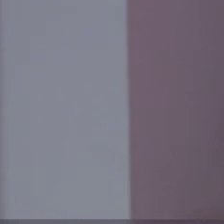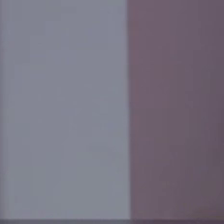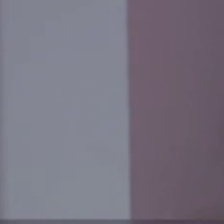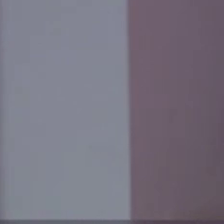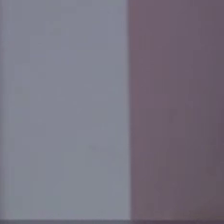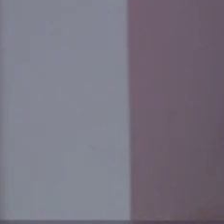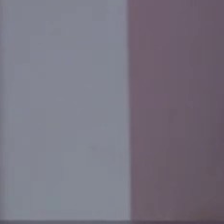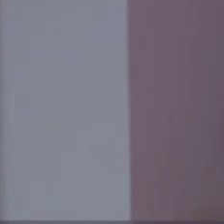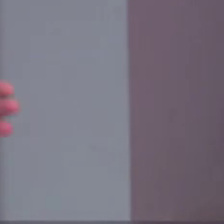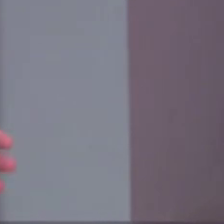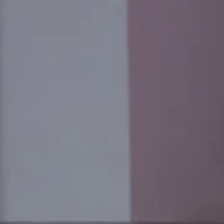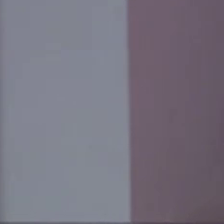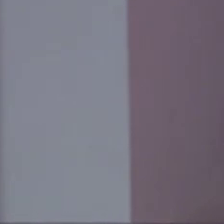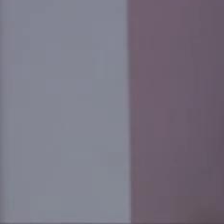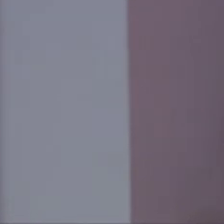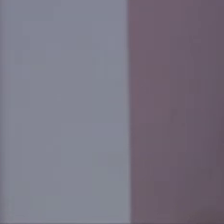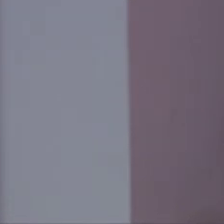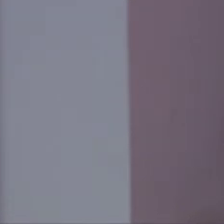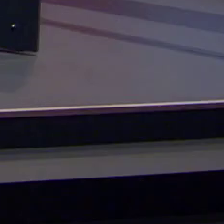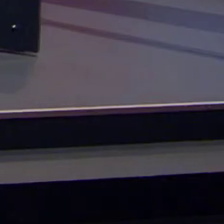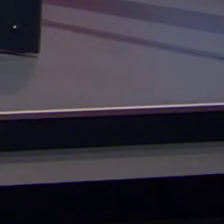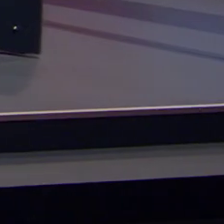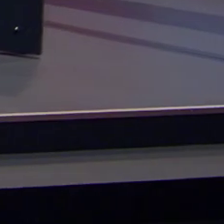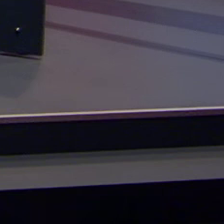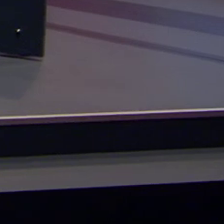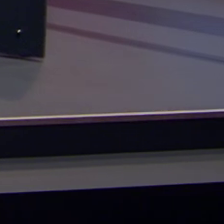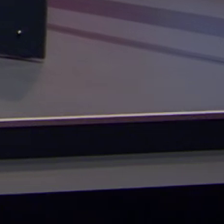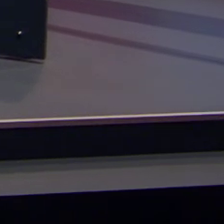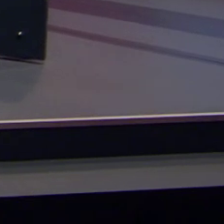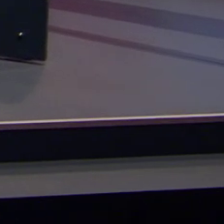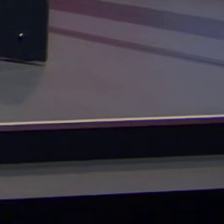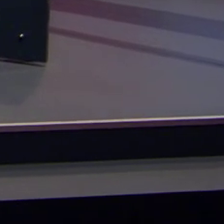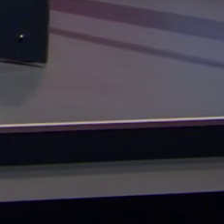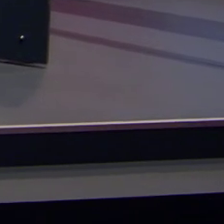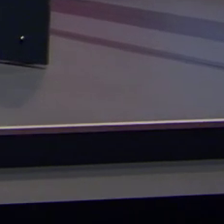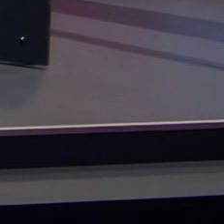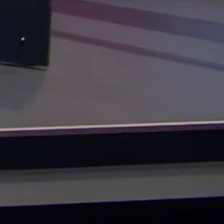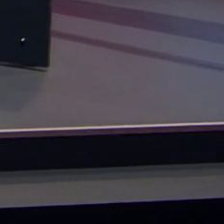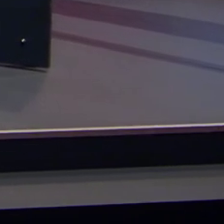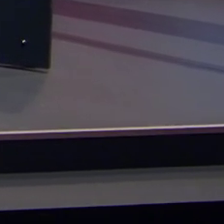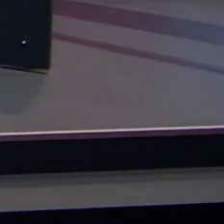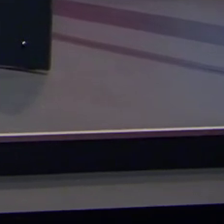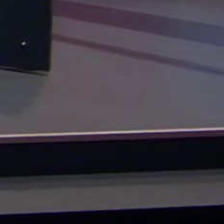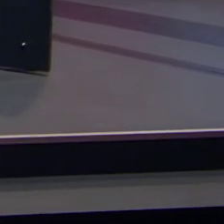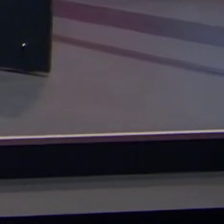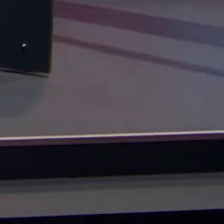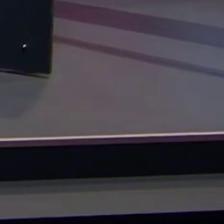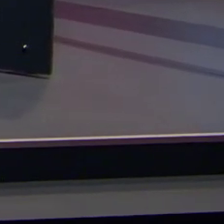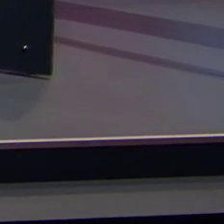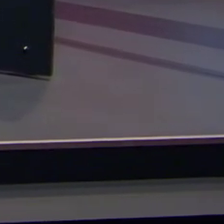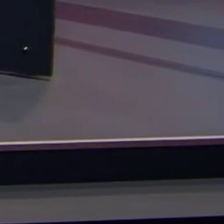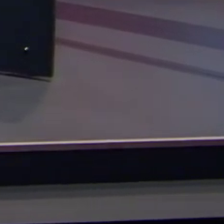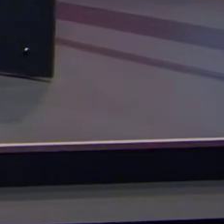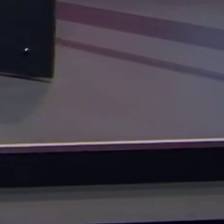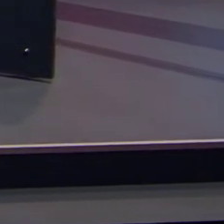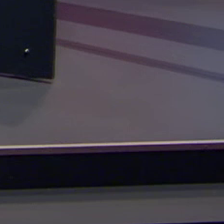toespraakskrywers wat altyd dieselfde ou geuite boodskappe oorbring. Jy weet Theo was reg, die DA se leier John Steenhuisen was